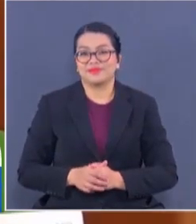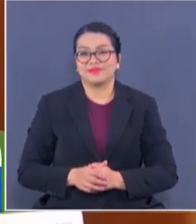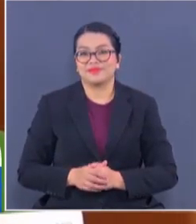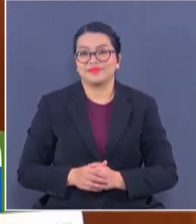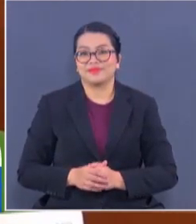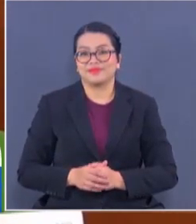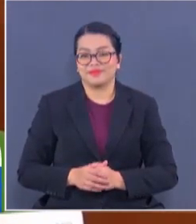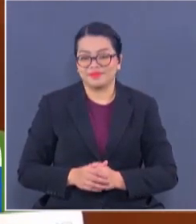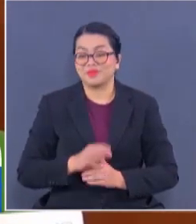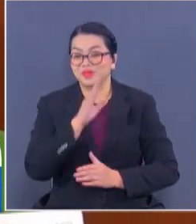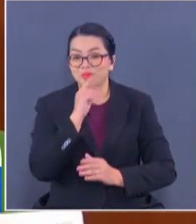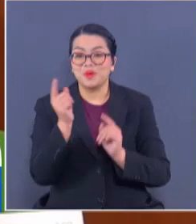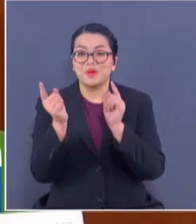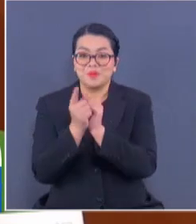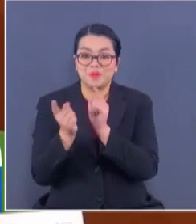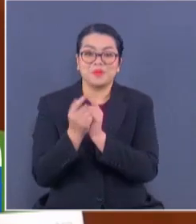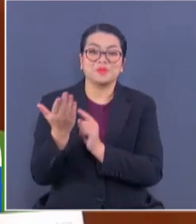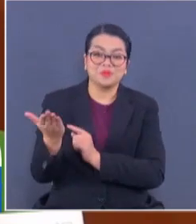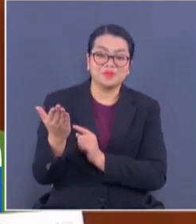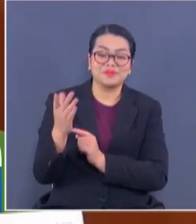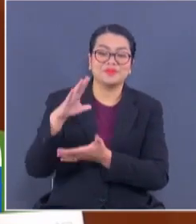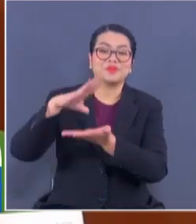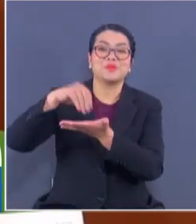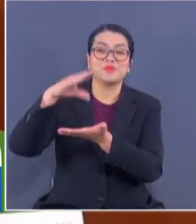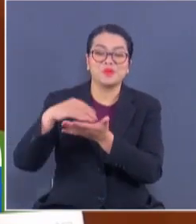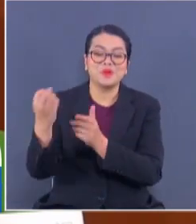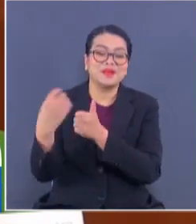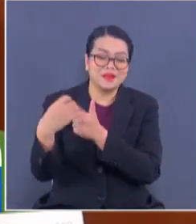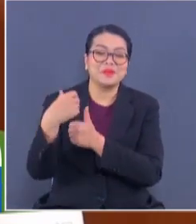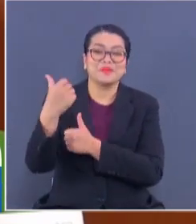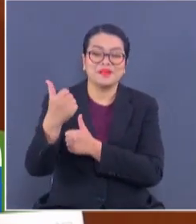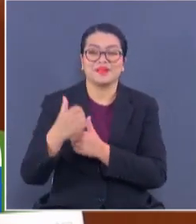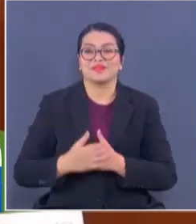แบบพี่ชมคะมีอะไรแนะนำได้หมดเลย มีเทรนเนอร์แล้วน้องสบายใจ สบายใจ